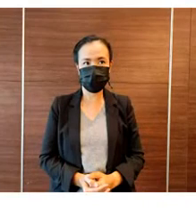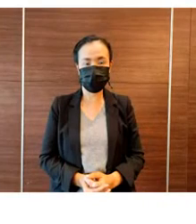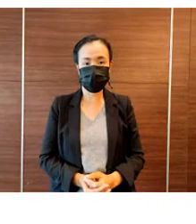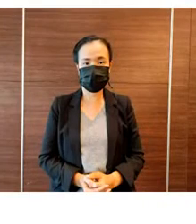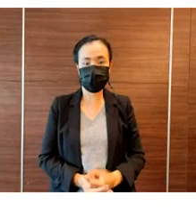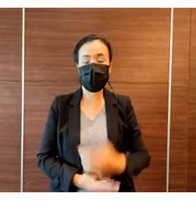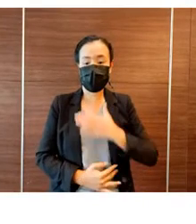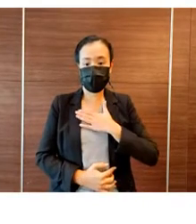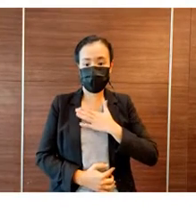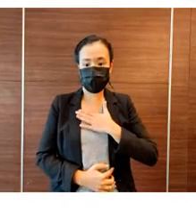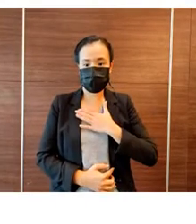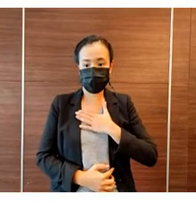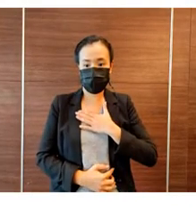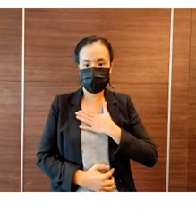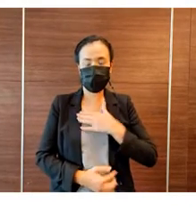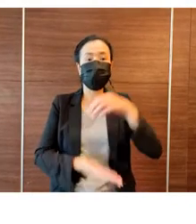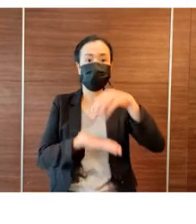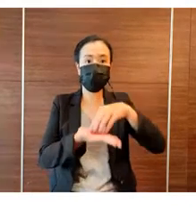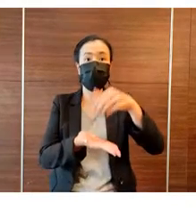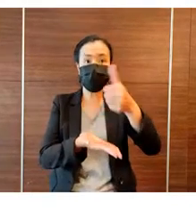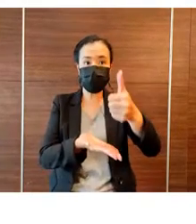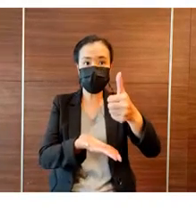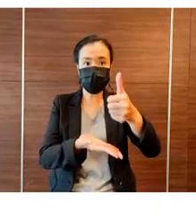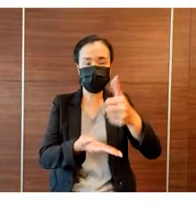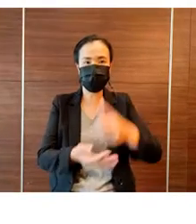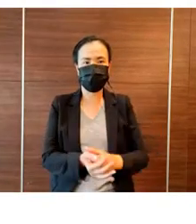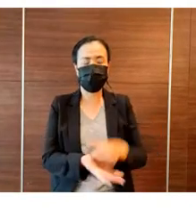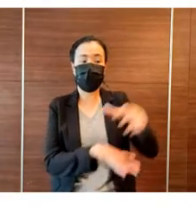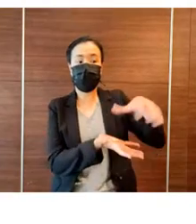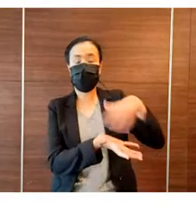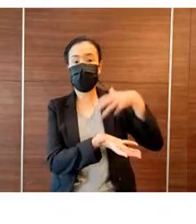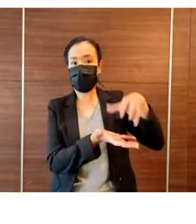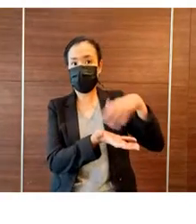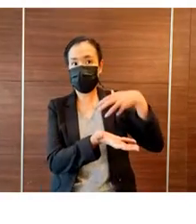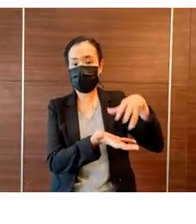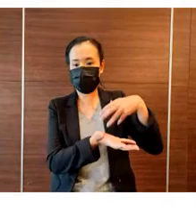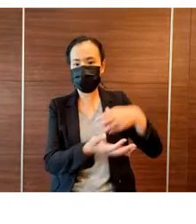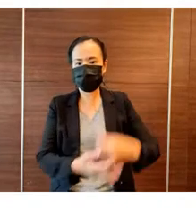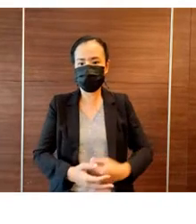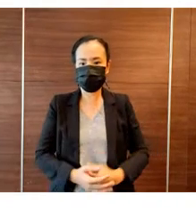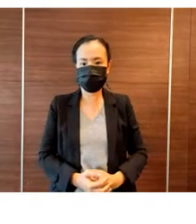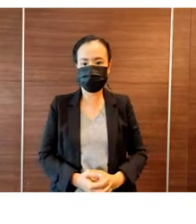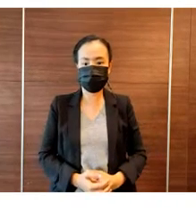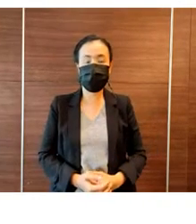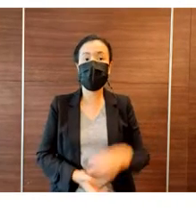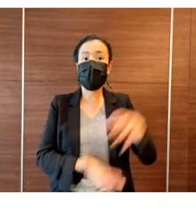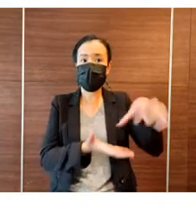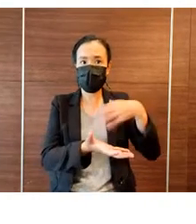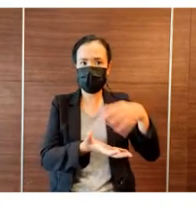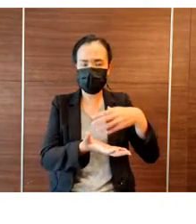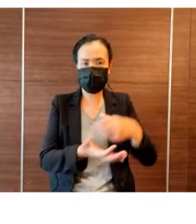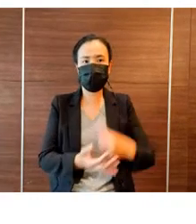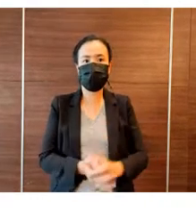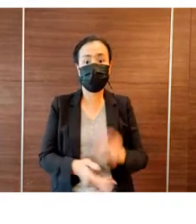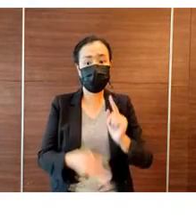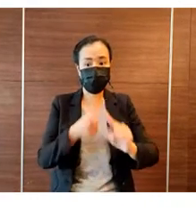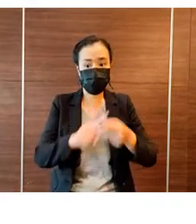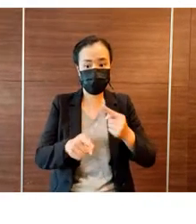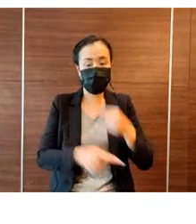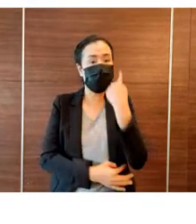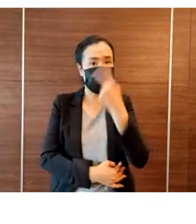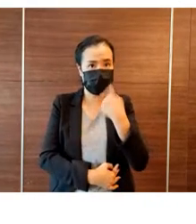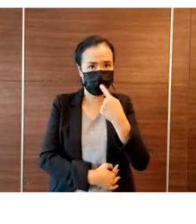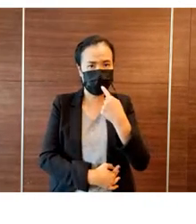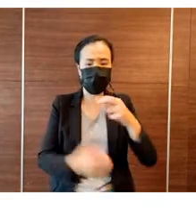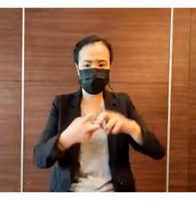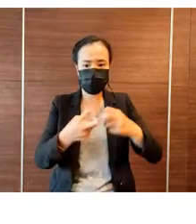ตัวส่วนตัวผมเนี่ยมันเป็นความโชคดีที่มันมีการบอกต่ อ ก็คือมันเป็นการบอกต่อโดยตรงเลยว่าเวลาเพื่อนคนนึงที่เขาเห็นเร